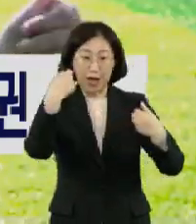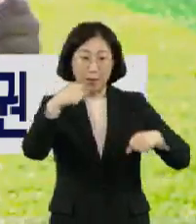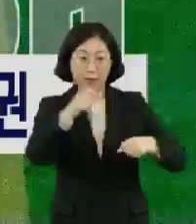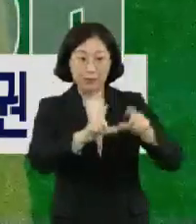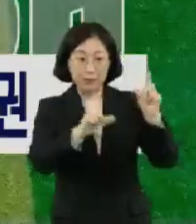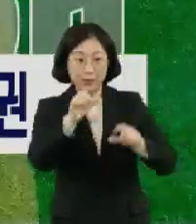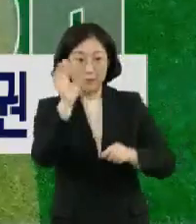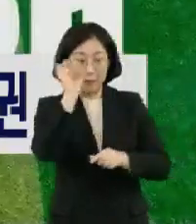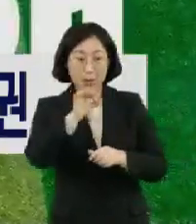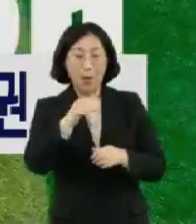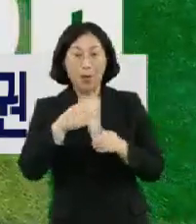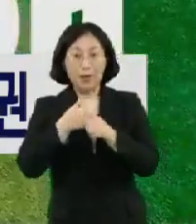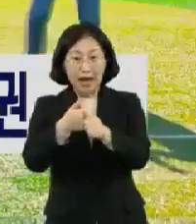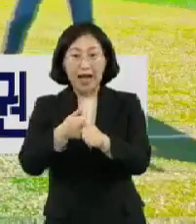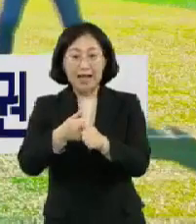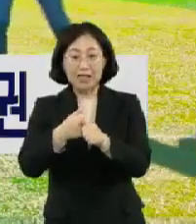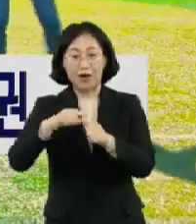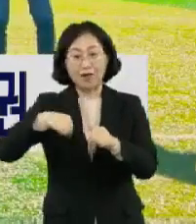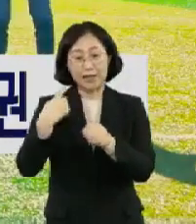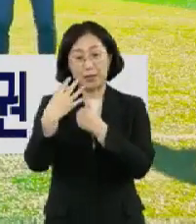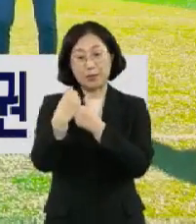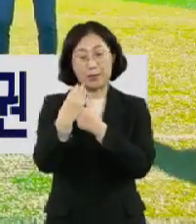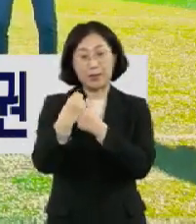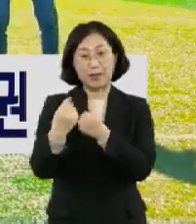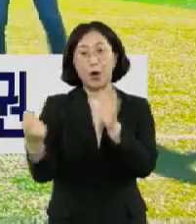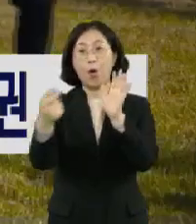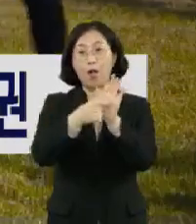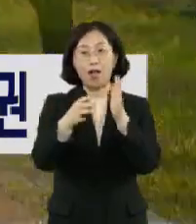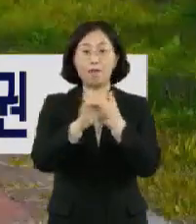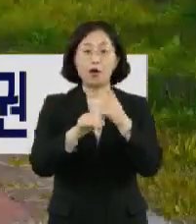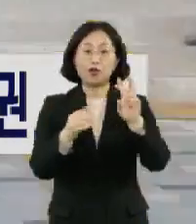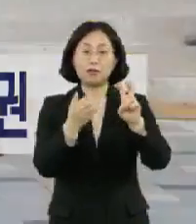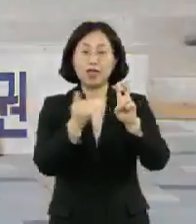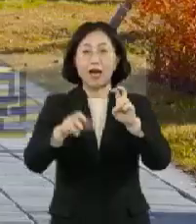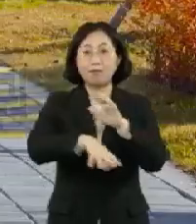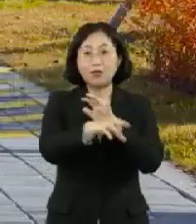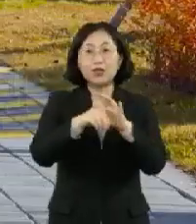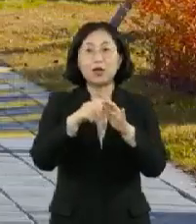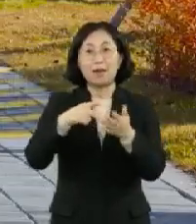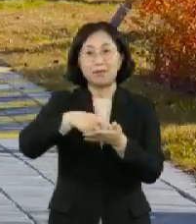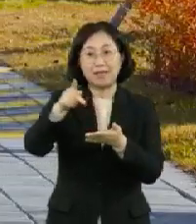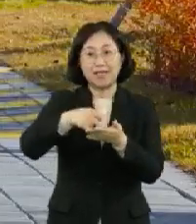따라하는 영상을 촬영해 개인 SNS에 올리면 20명을 추첨해